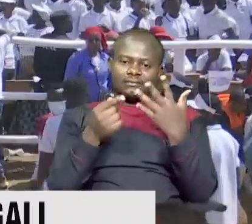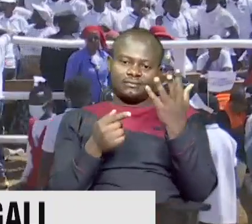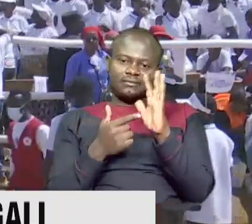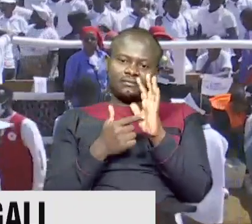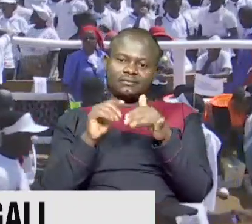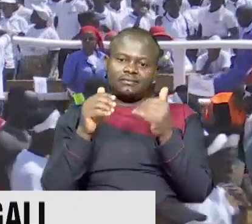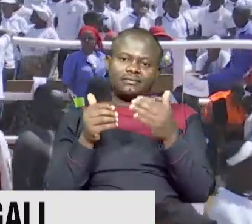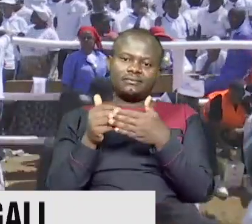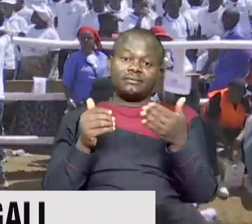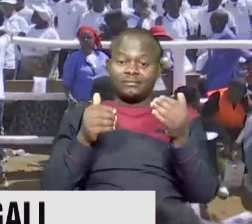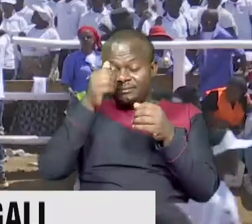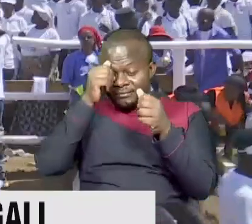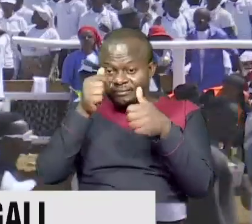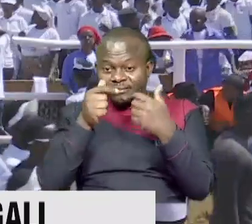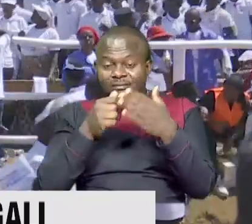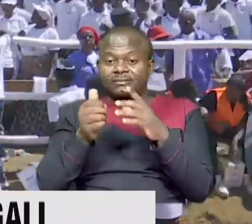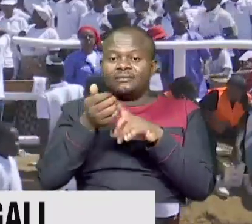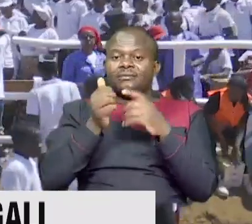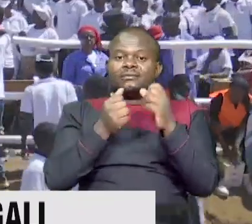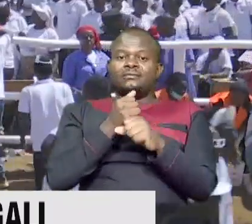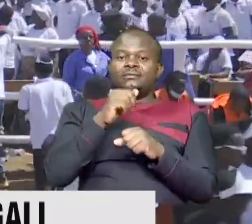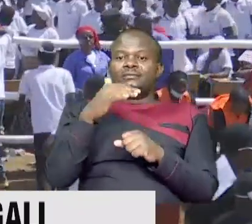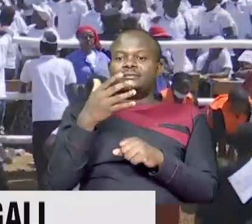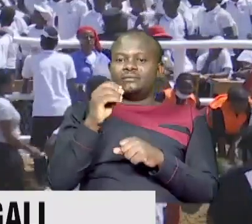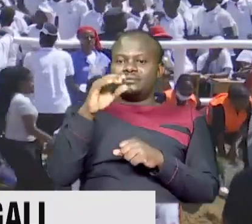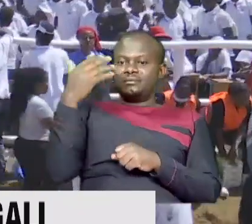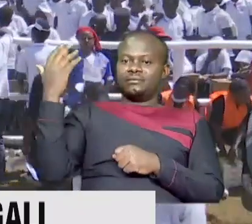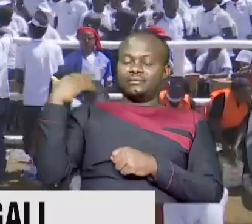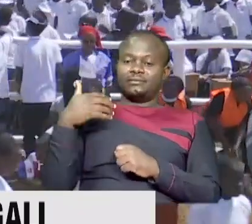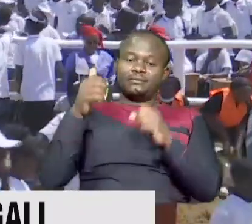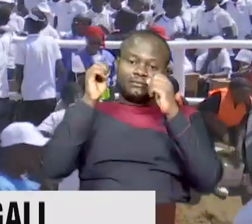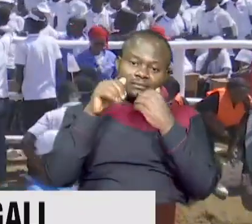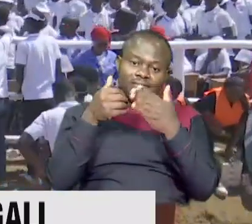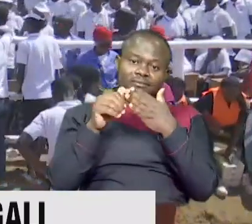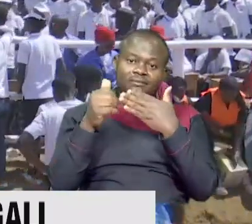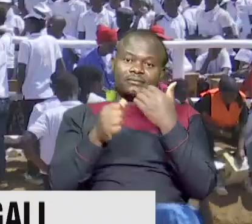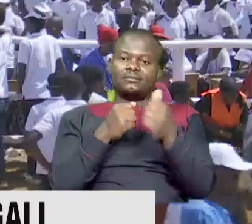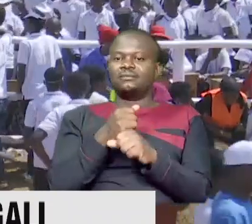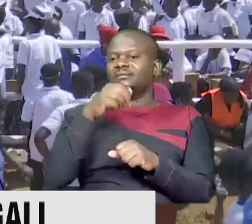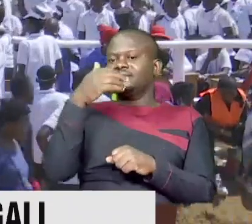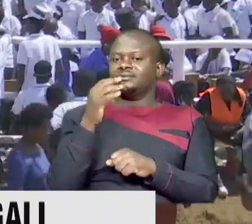yuko akurikije ibyagezweho mu myaka 30 ishize binashoboka yuko iterambere mu yindi myaka 5 iri imbere